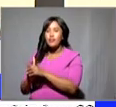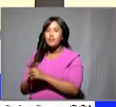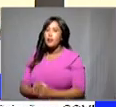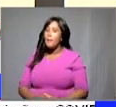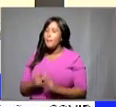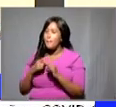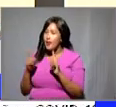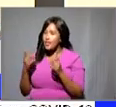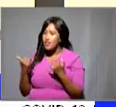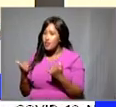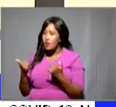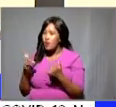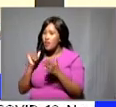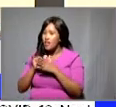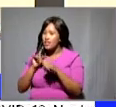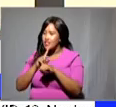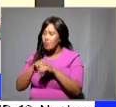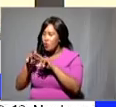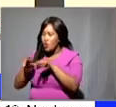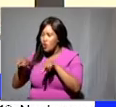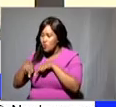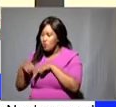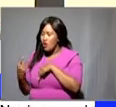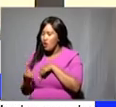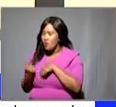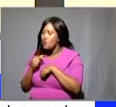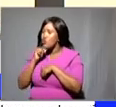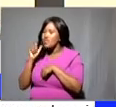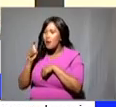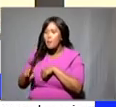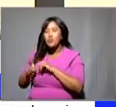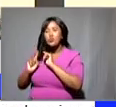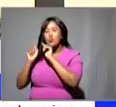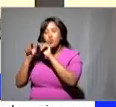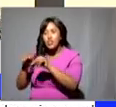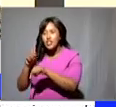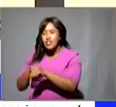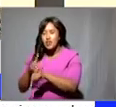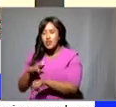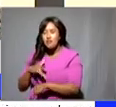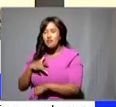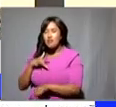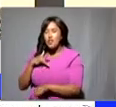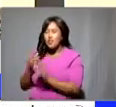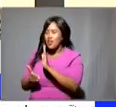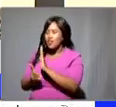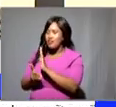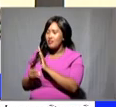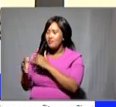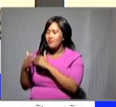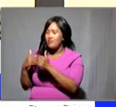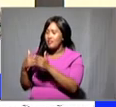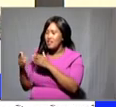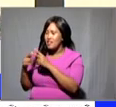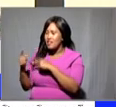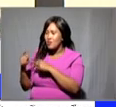li we how herself quarantine gu turera ona to ginya uke why gwa ni ura develop ka undu gatara uke ni anwa ja ukorora